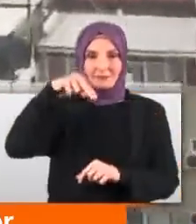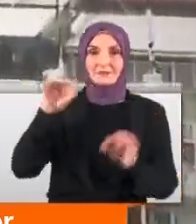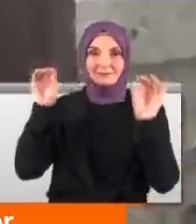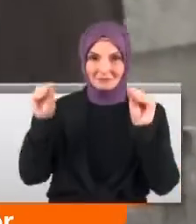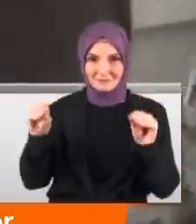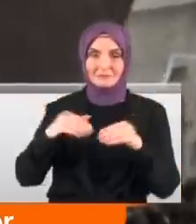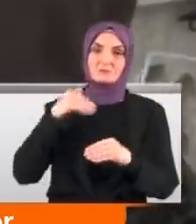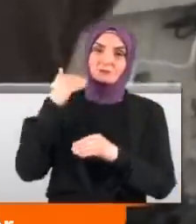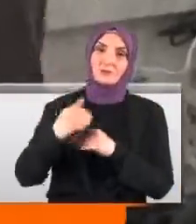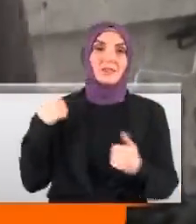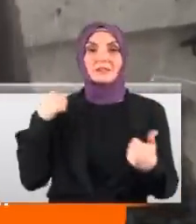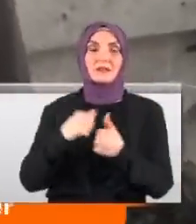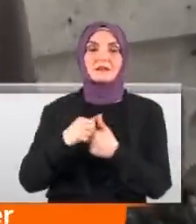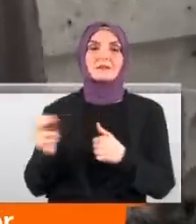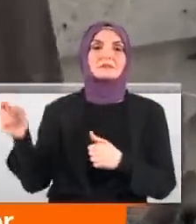da geri çekiyoruz.